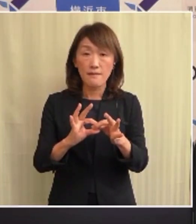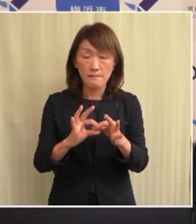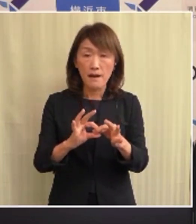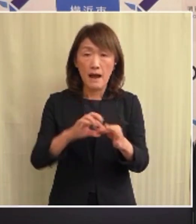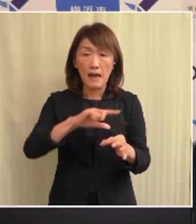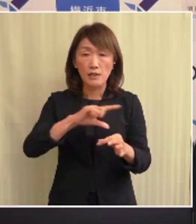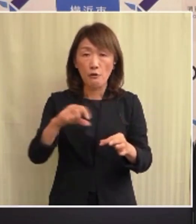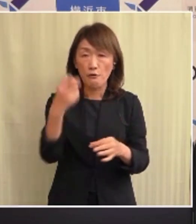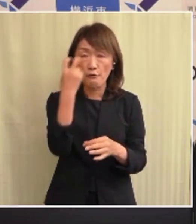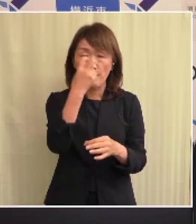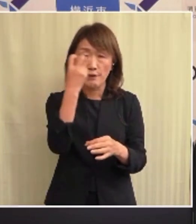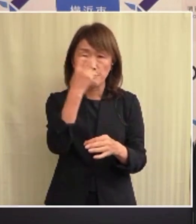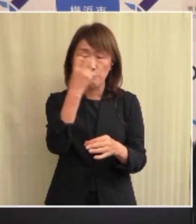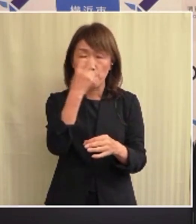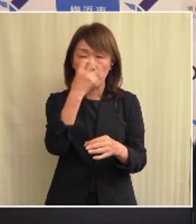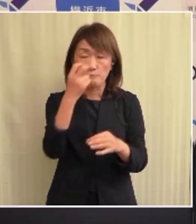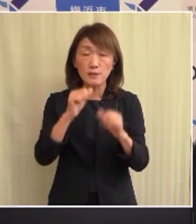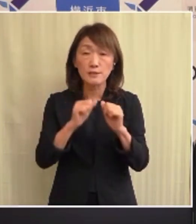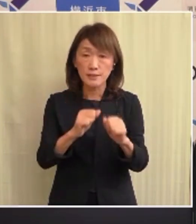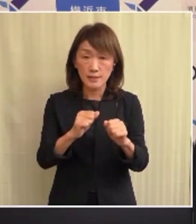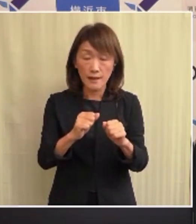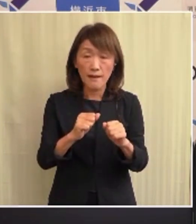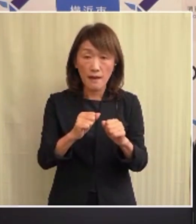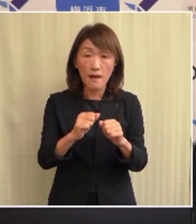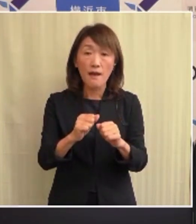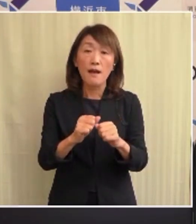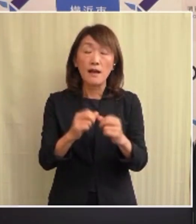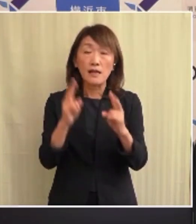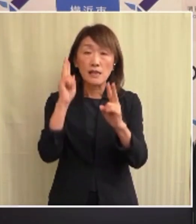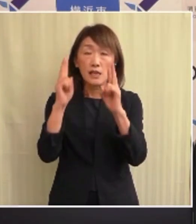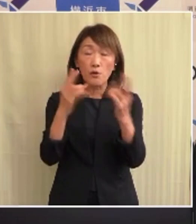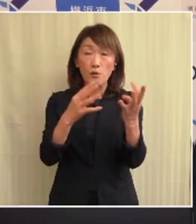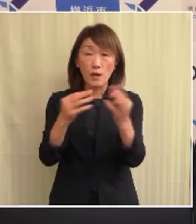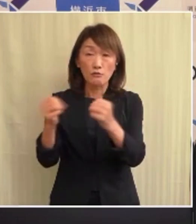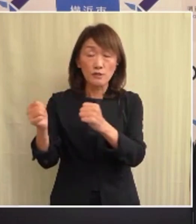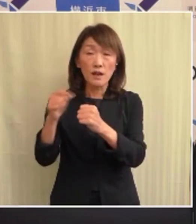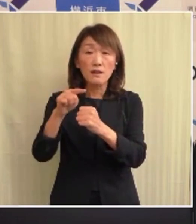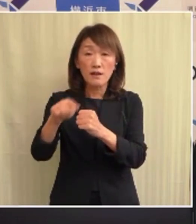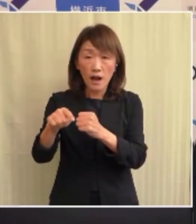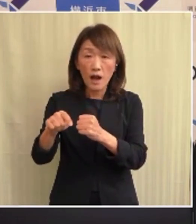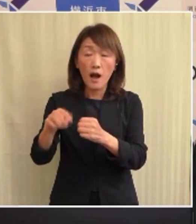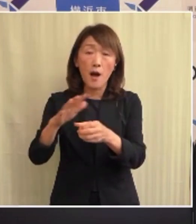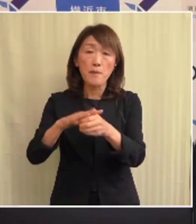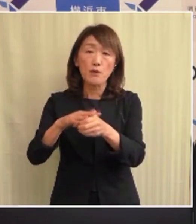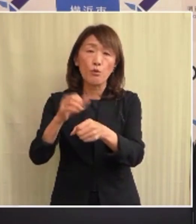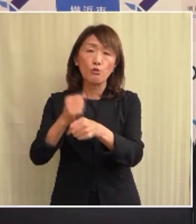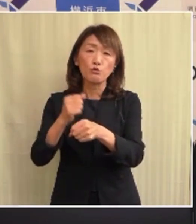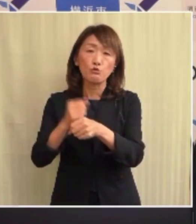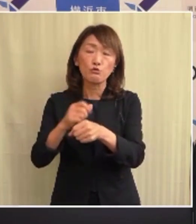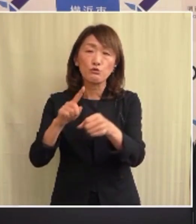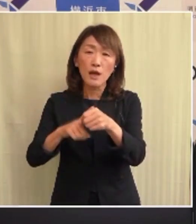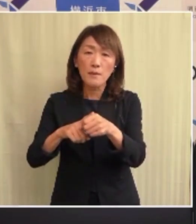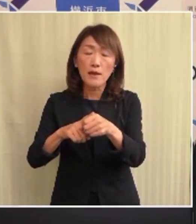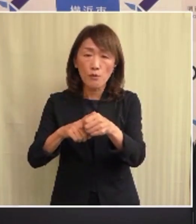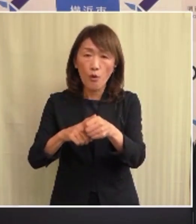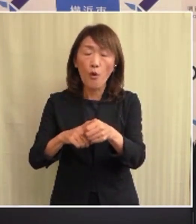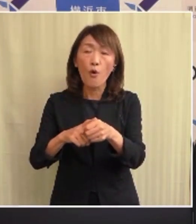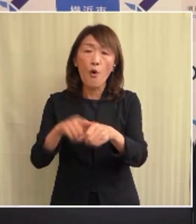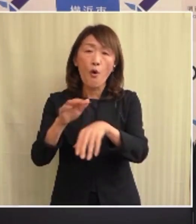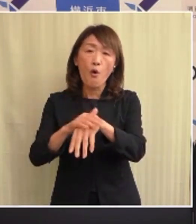証いたしまして、多くの企業さんで展開できる仕組みを構築していきたいというふうに考えています